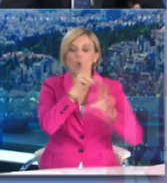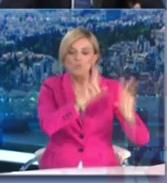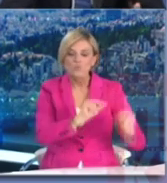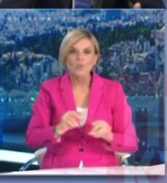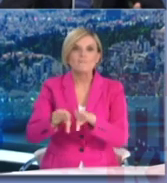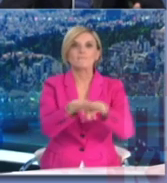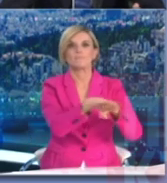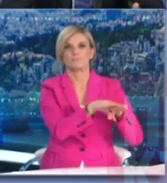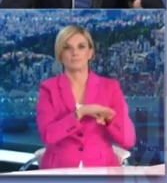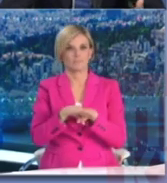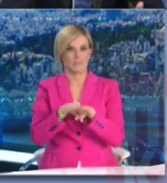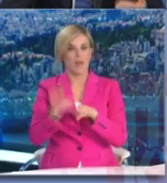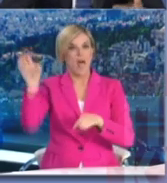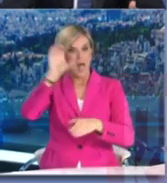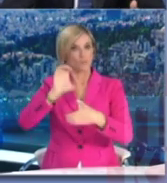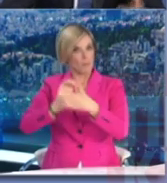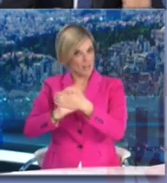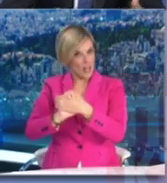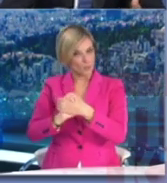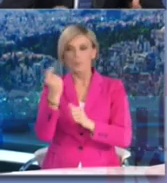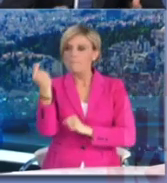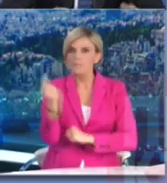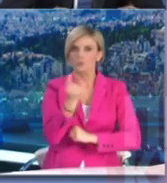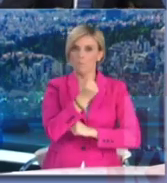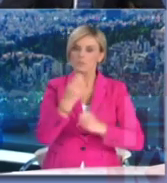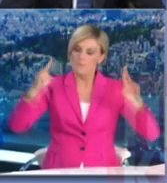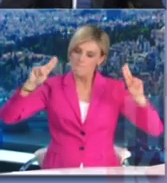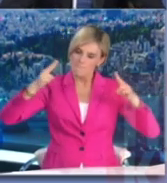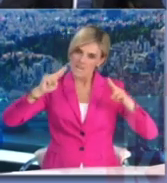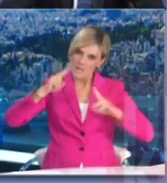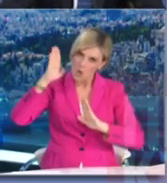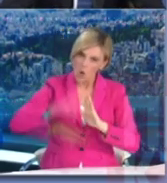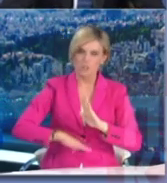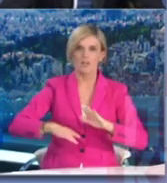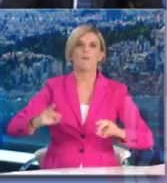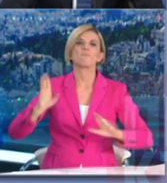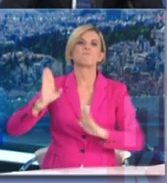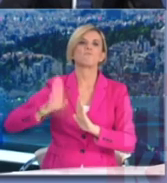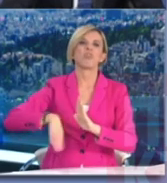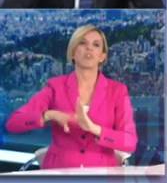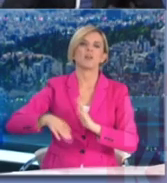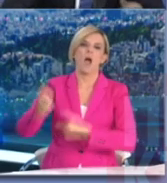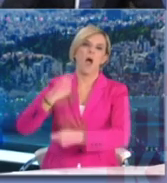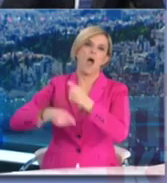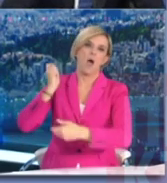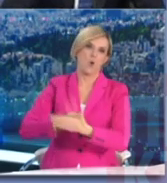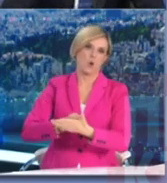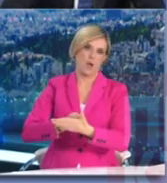η Ευρωπαϊκή Ένωση. Άρα λοιπόν μειώνεται το κόστος για όλες τις χώρες, κράτη-μέλη του εμβολίου.